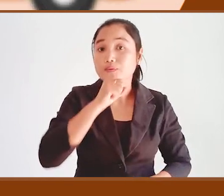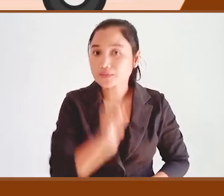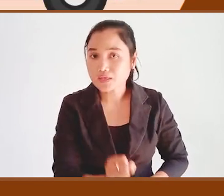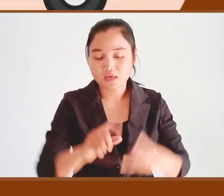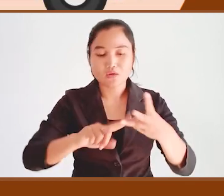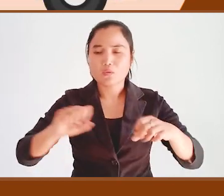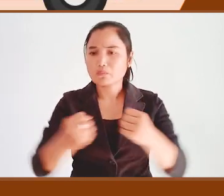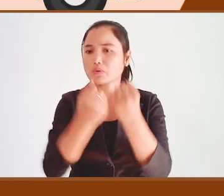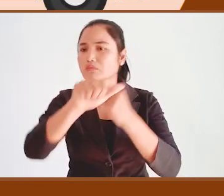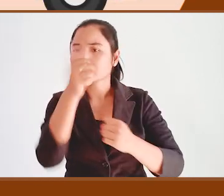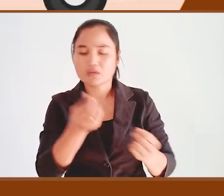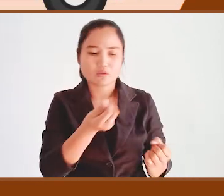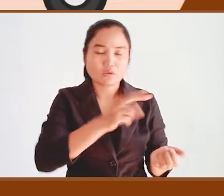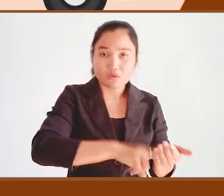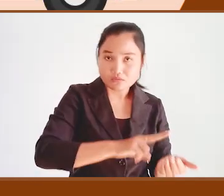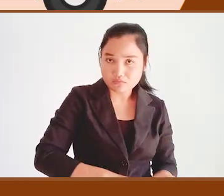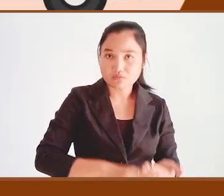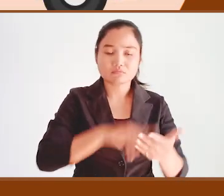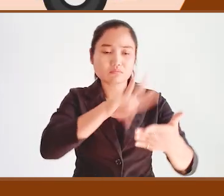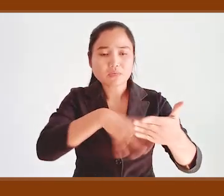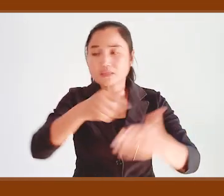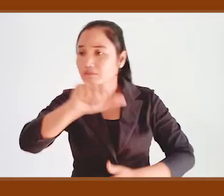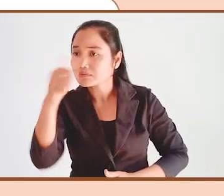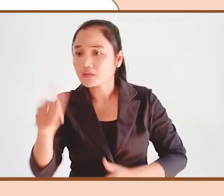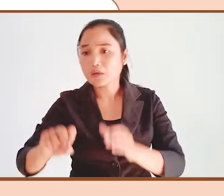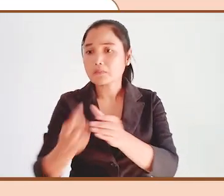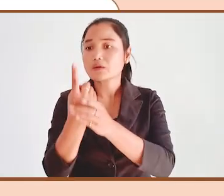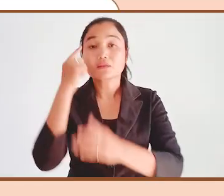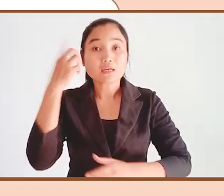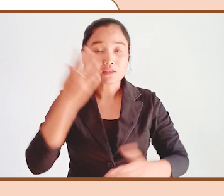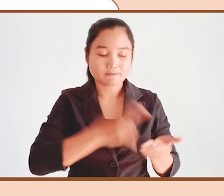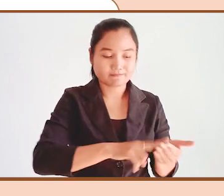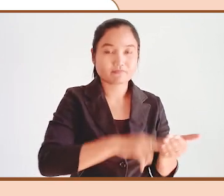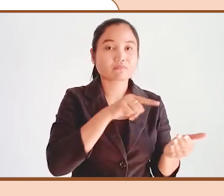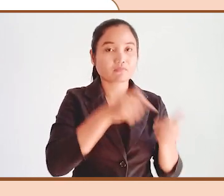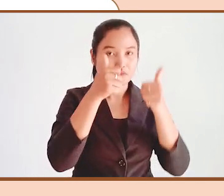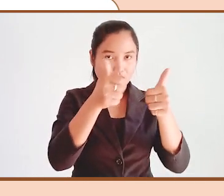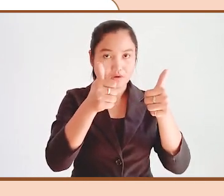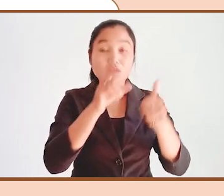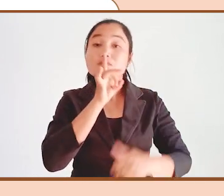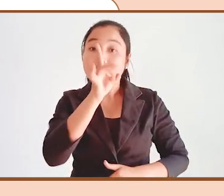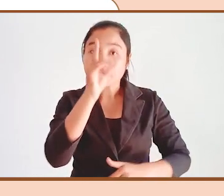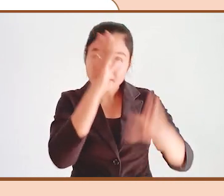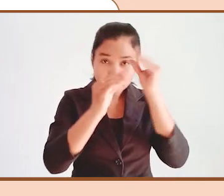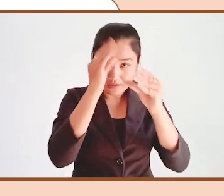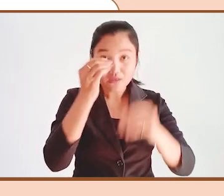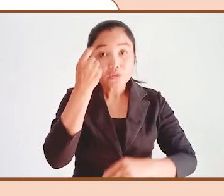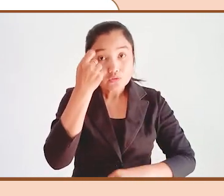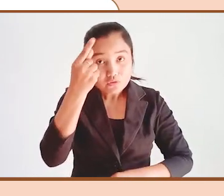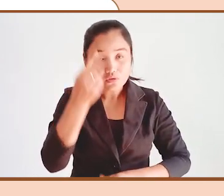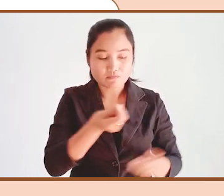ហេតុនិងតម្រូវការផ្សេងៗដែលមិនបានគ្រោងទុកមុនសរុបមកចំណេះដឹងហិរញ្ញវត្ថុគឺជាបំណិនជីវិ